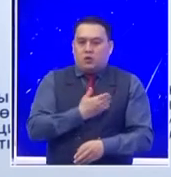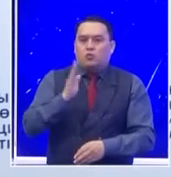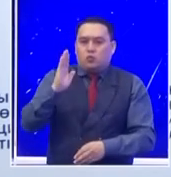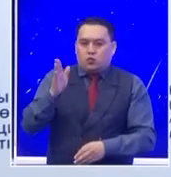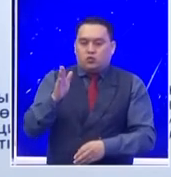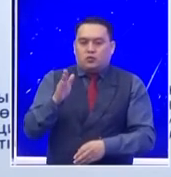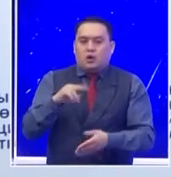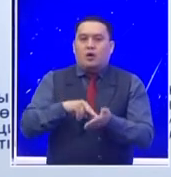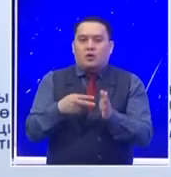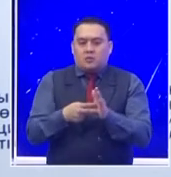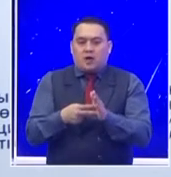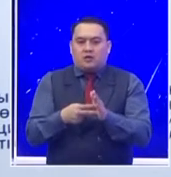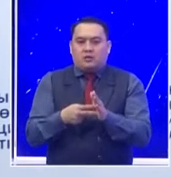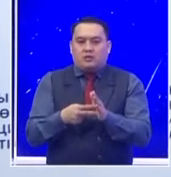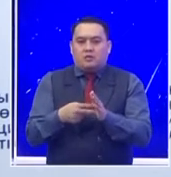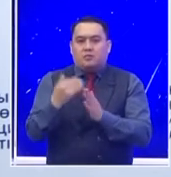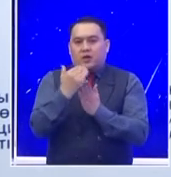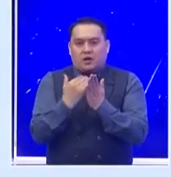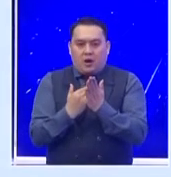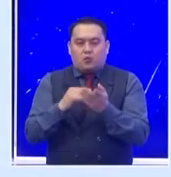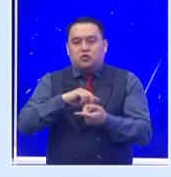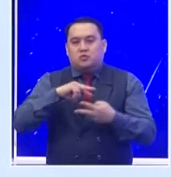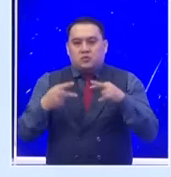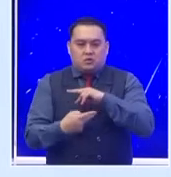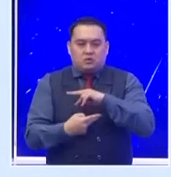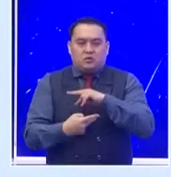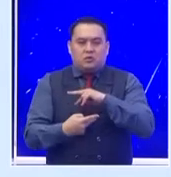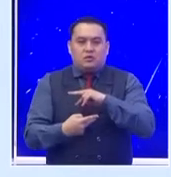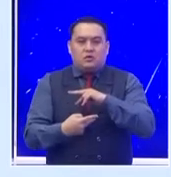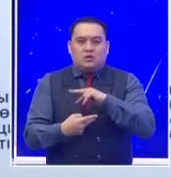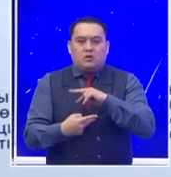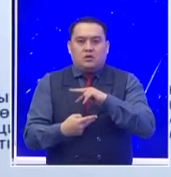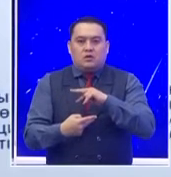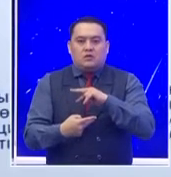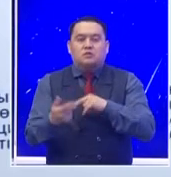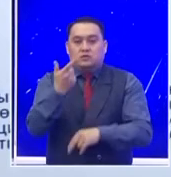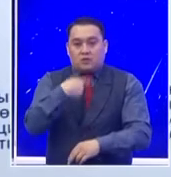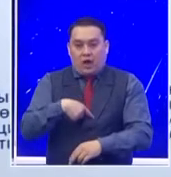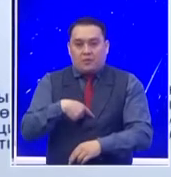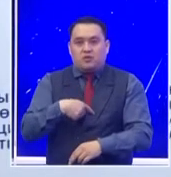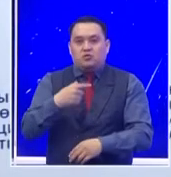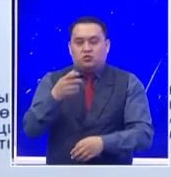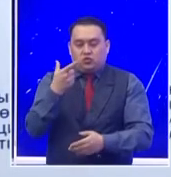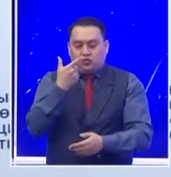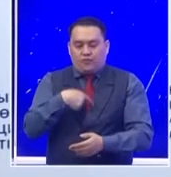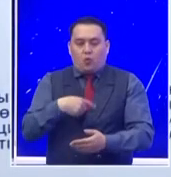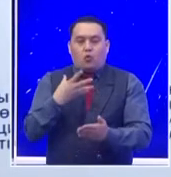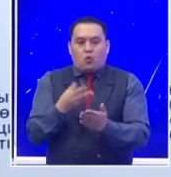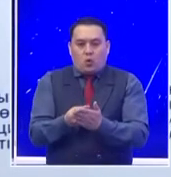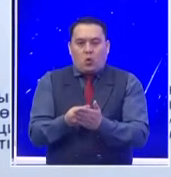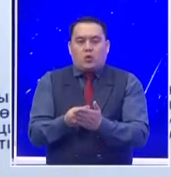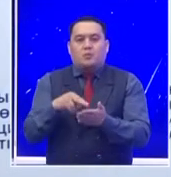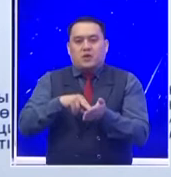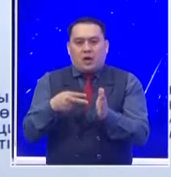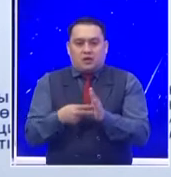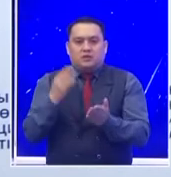наши репертуар ную программу репертуар на политику естественно и сами имеем свой багаж свое значит свои